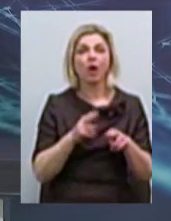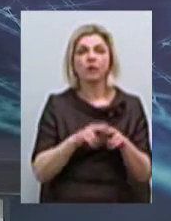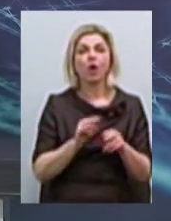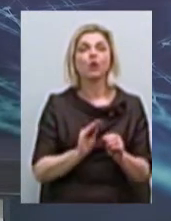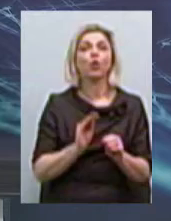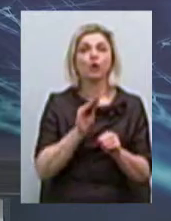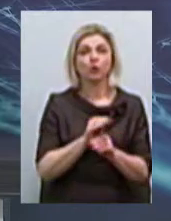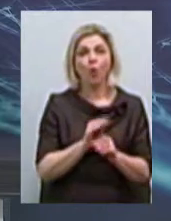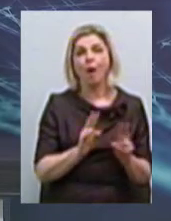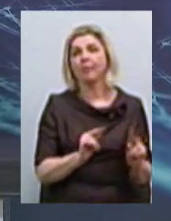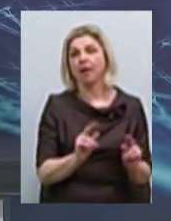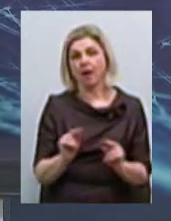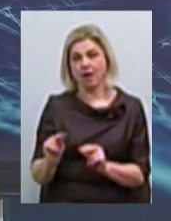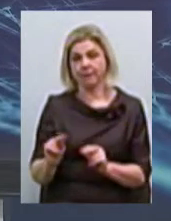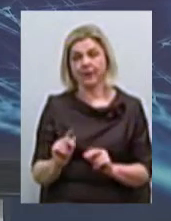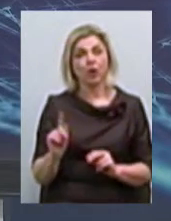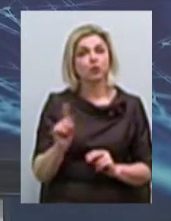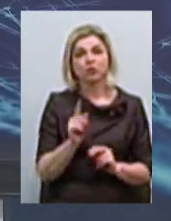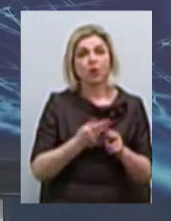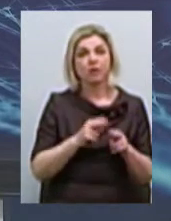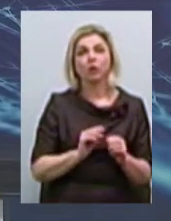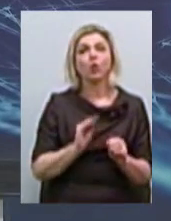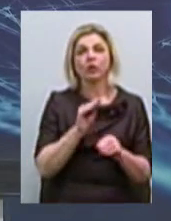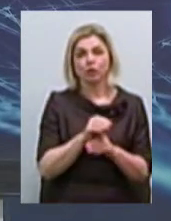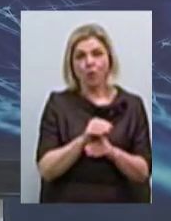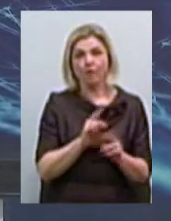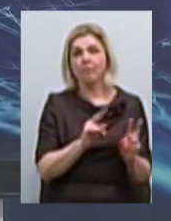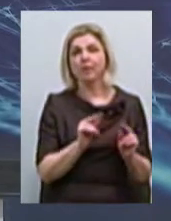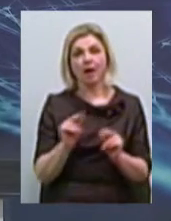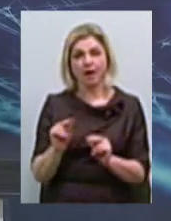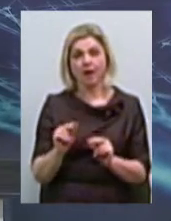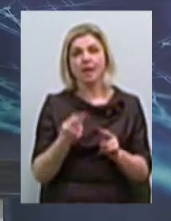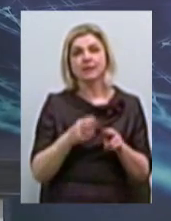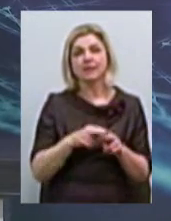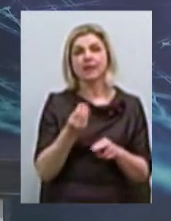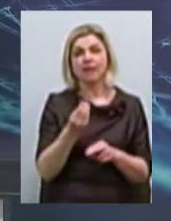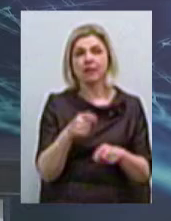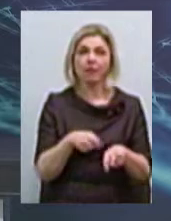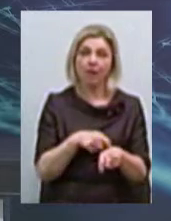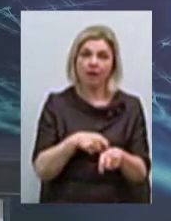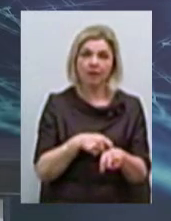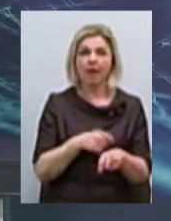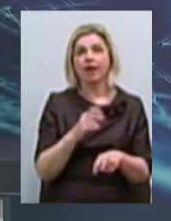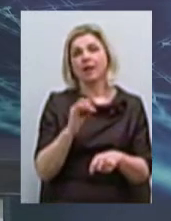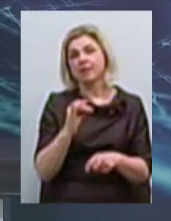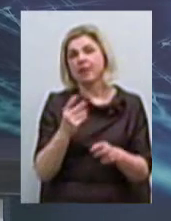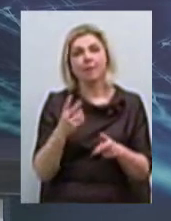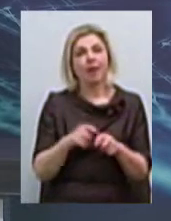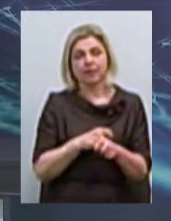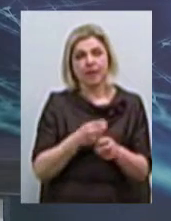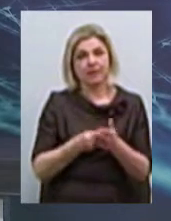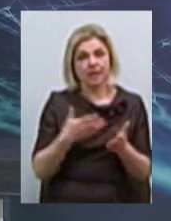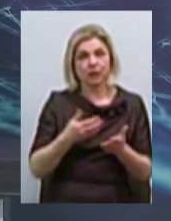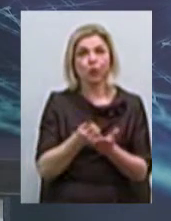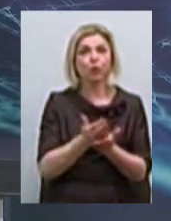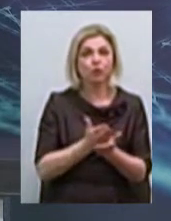блага? Що такі додаткові блага? Це кошти, матеріальні та нематеріальні цінності, послуги